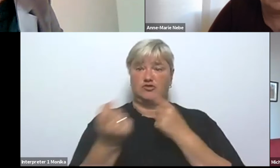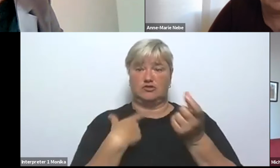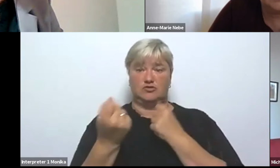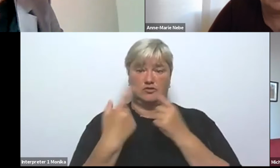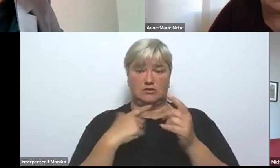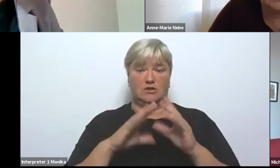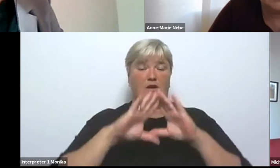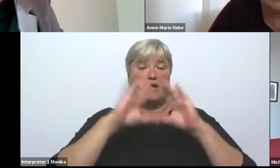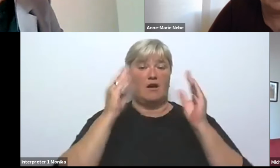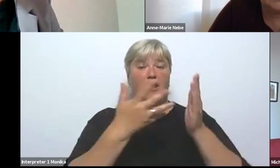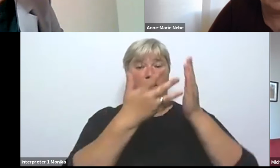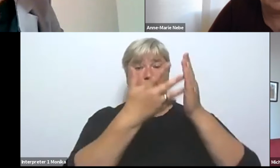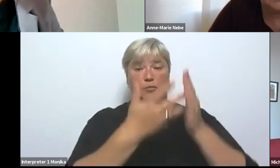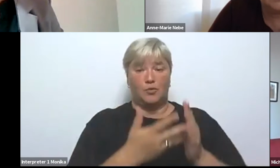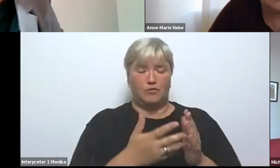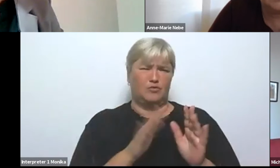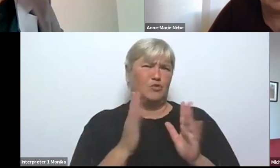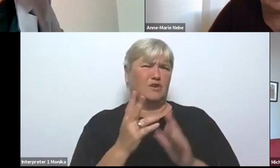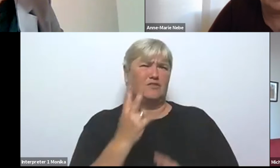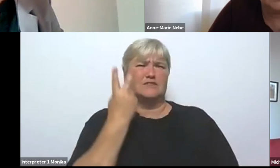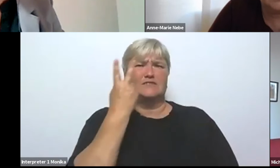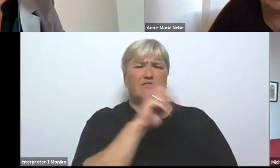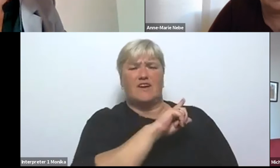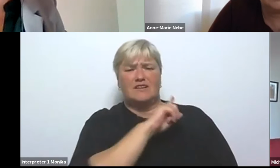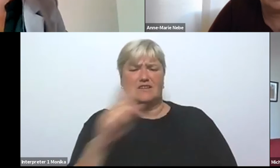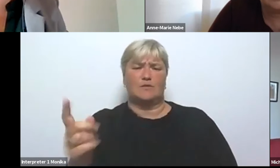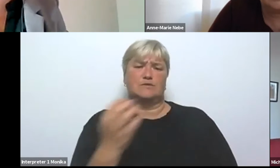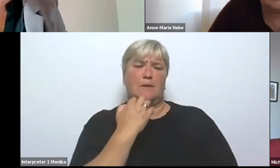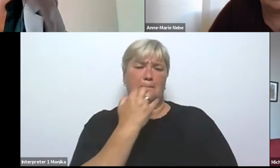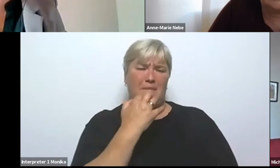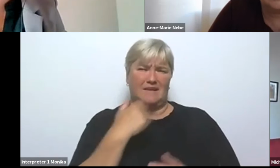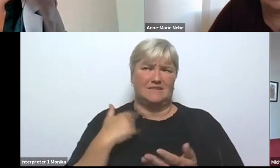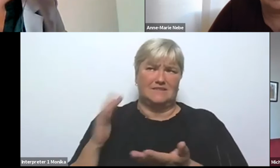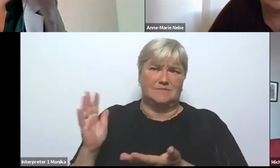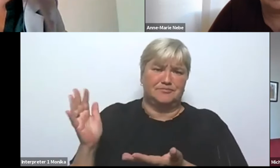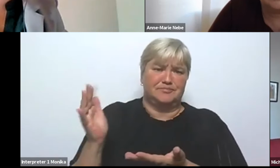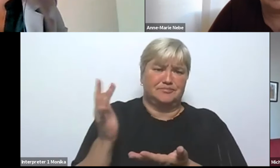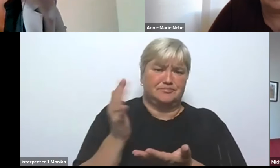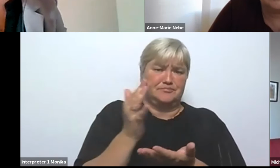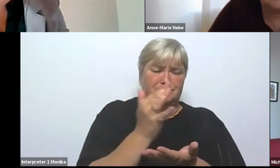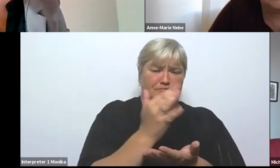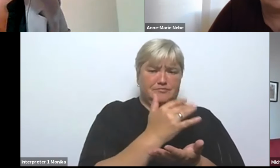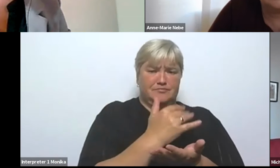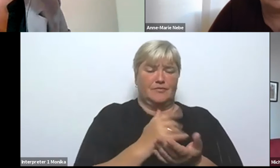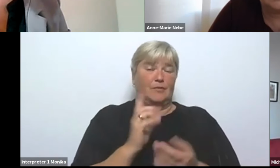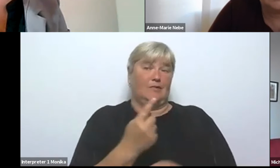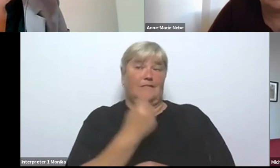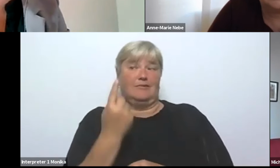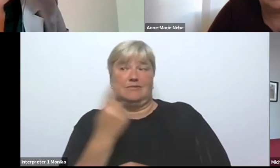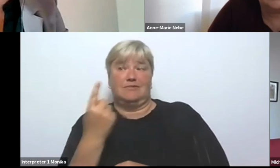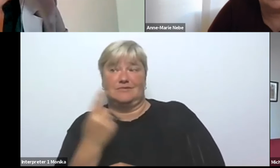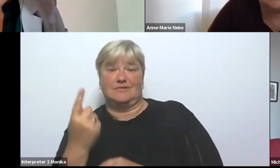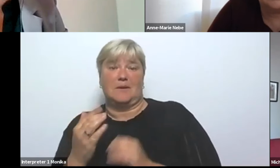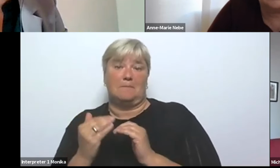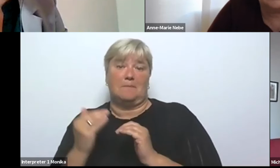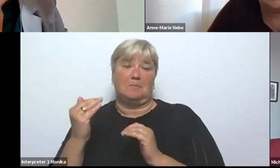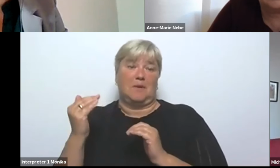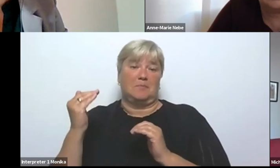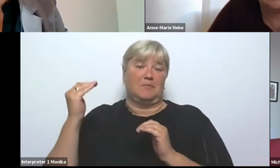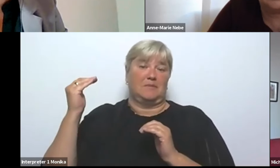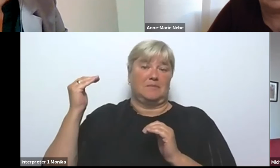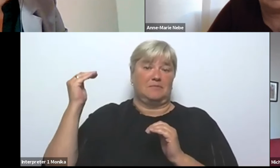allen Prüfungen so um die 2000 Berichte sein, die wir dann zusammensammeln. Und es wird dann ja von Jahr zu Jahr auch ein bisschen mehr. Und ich bin da ganz gespannt,